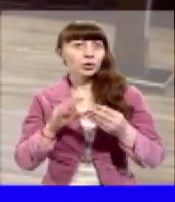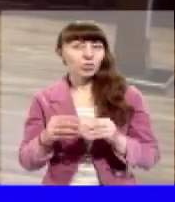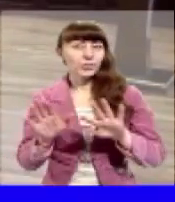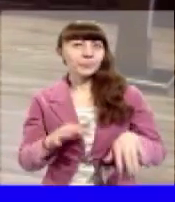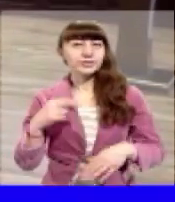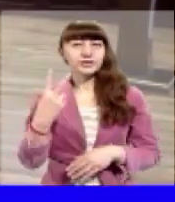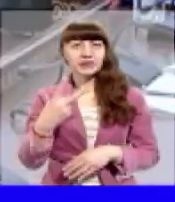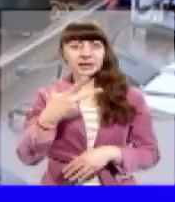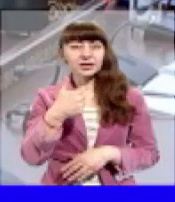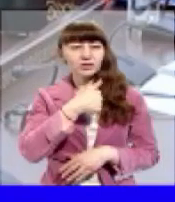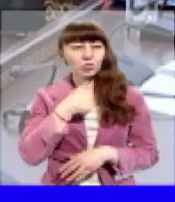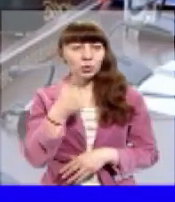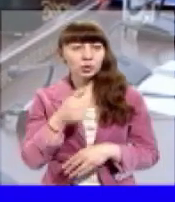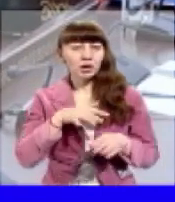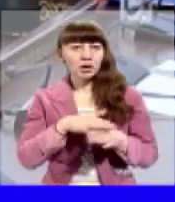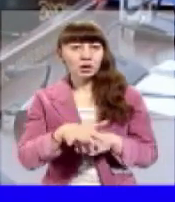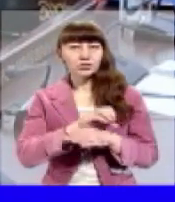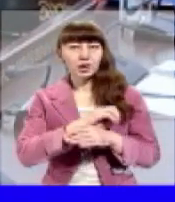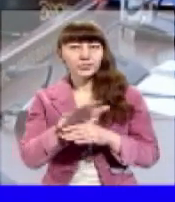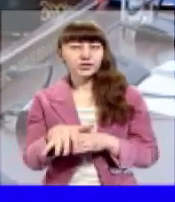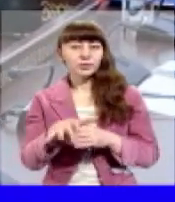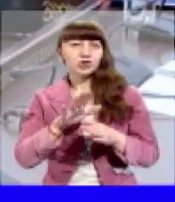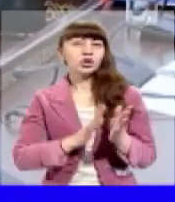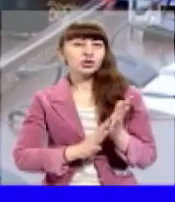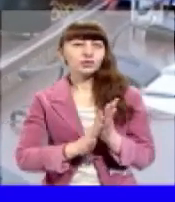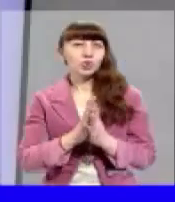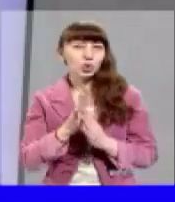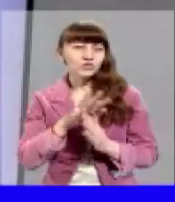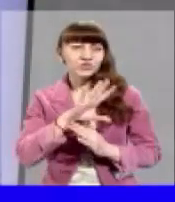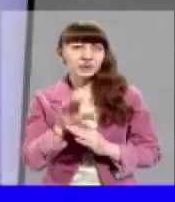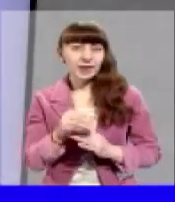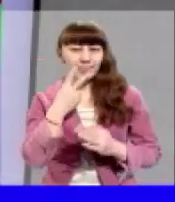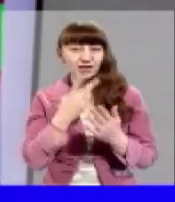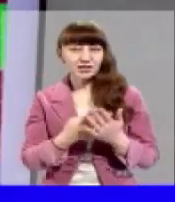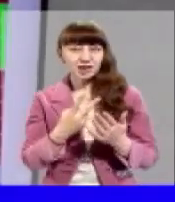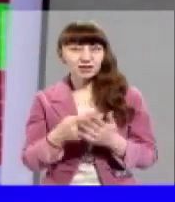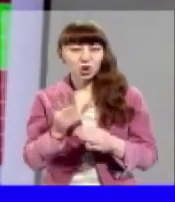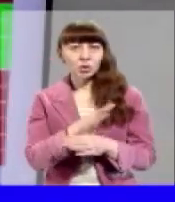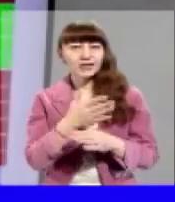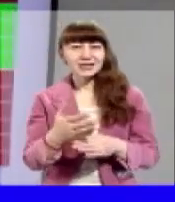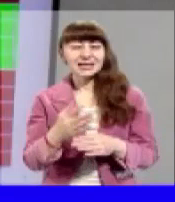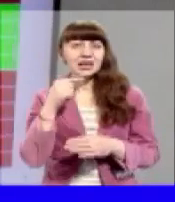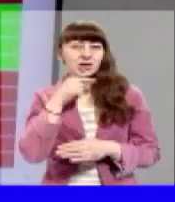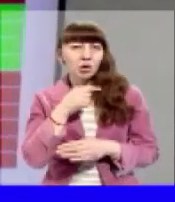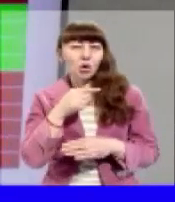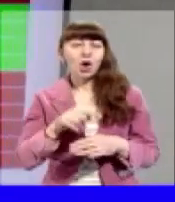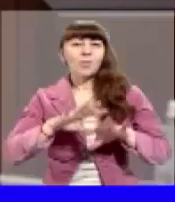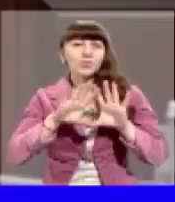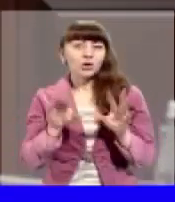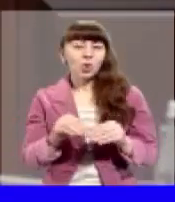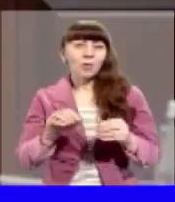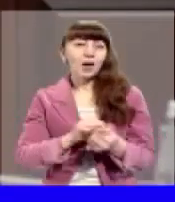2023 жылдың қорытындысы бойынша, іс жүзінде экономикадағы негізгі салалардың барлық көрсеткіштерінің өсуі қамтамасыз етілді. Мәселен, өңдеу өнеркәсібінің